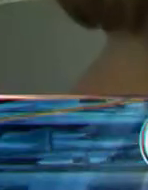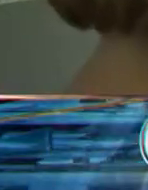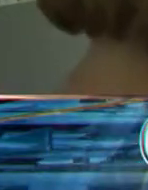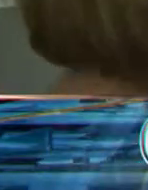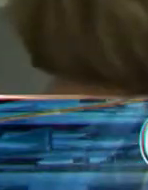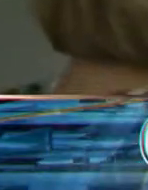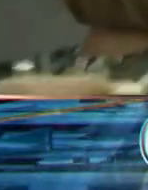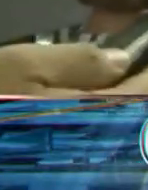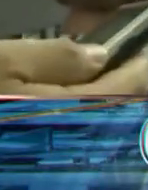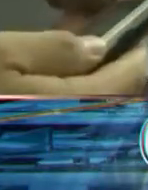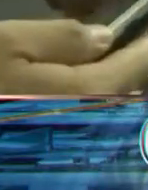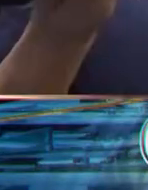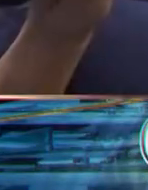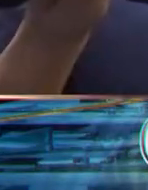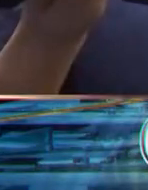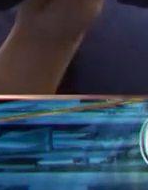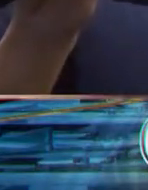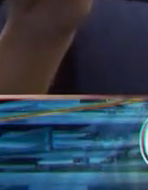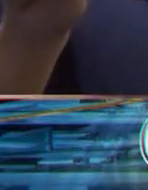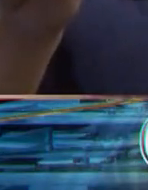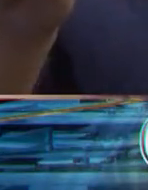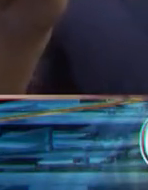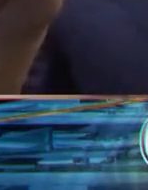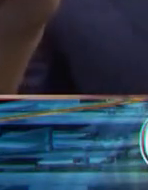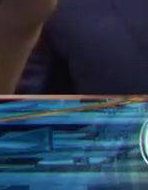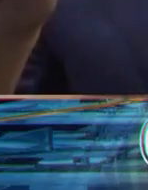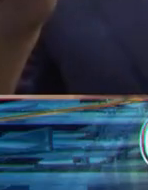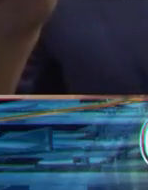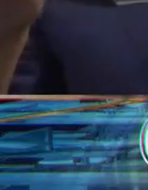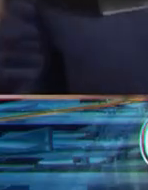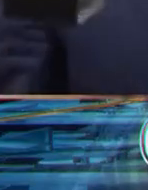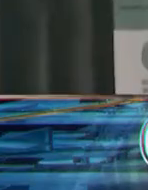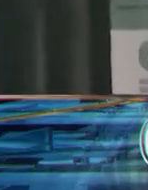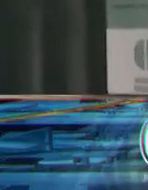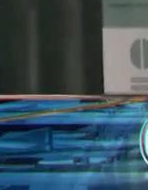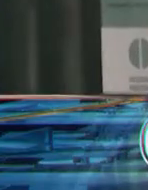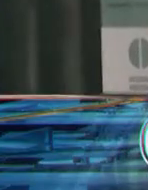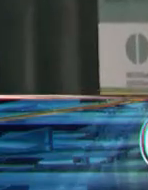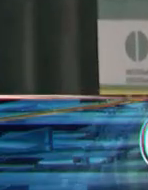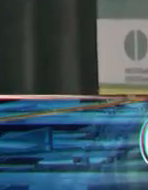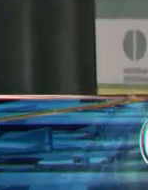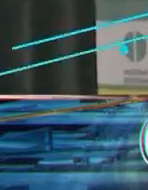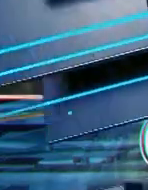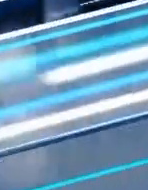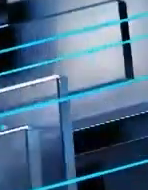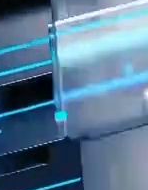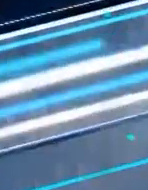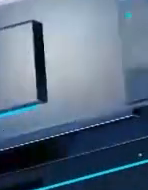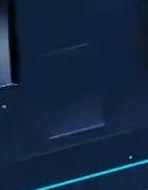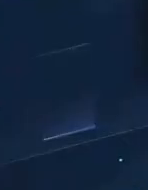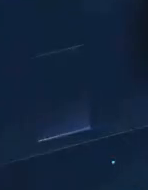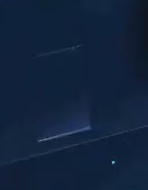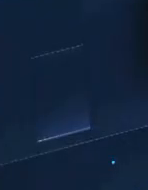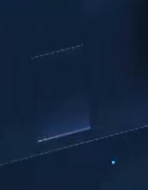Чем богаты? Мониторинговая группа объехала аптечные склады на предмет наличия самых востребованных препаратов.